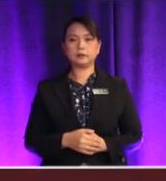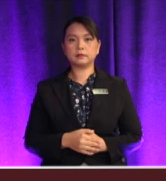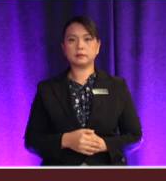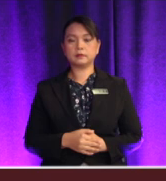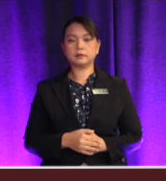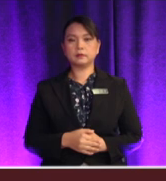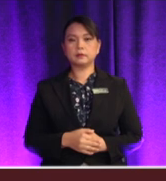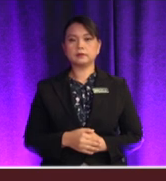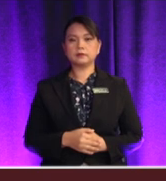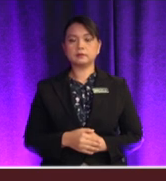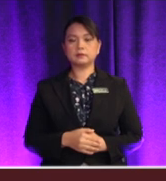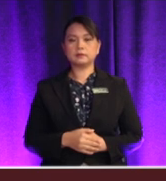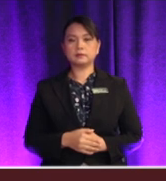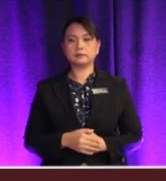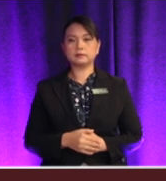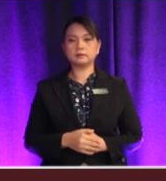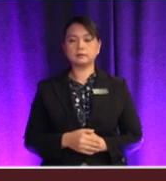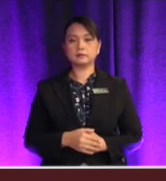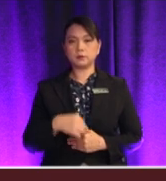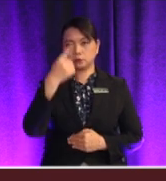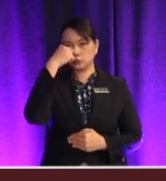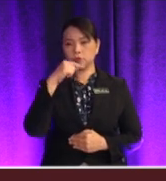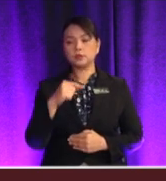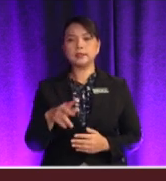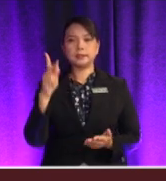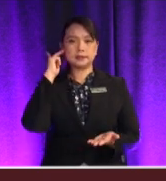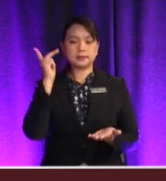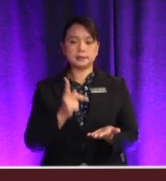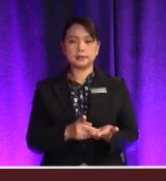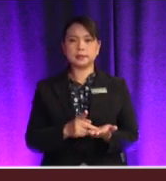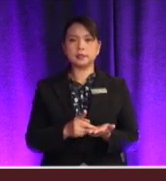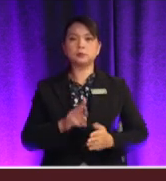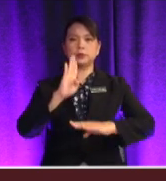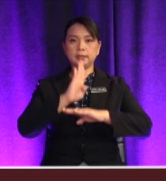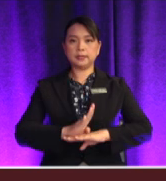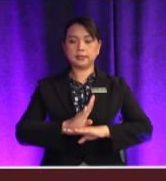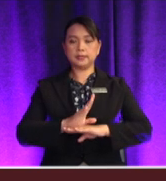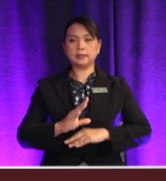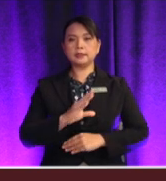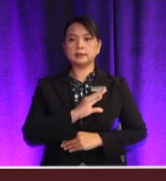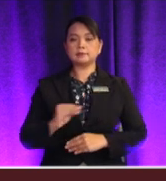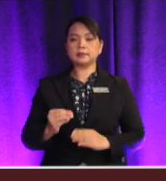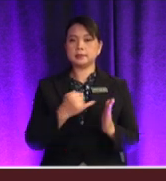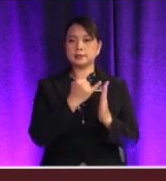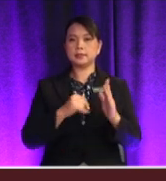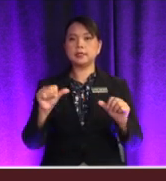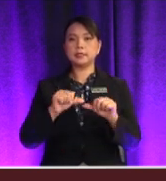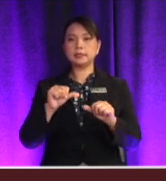membuka ruang untuk mengenali budaya dan kesenian kaum lain. Okey, yang mana apabila kita